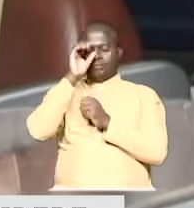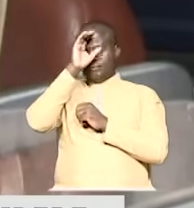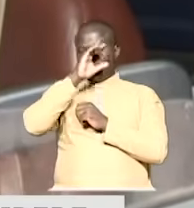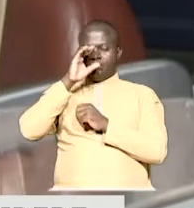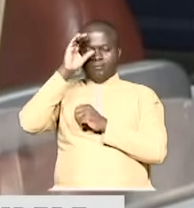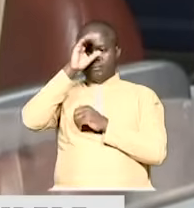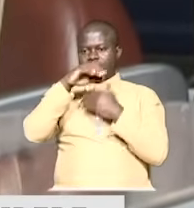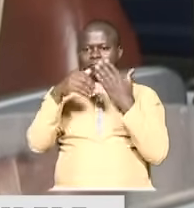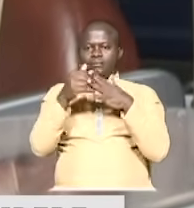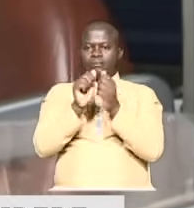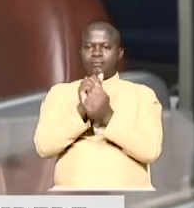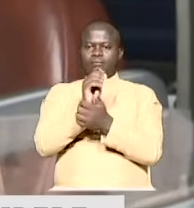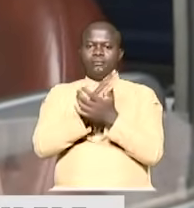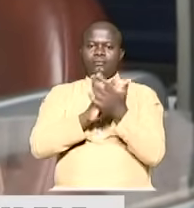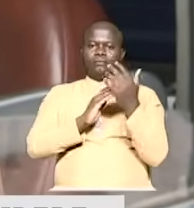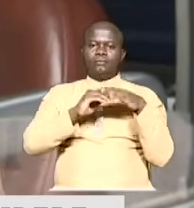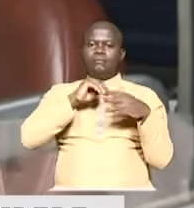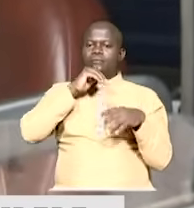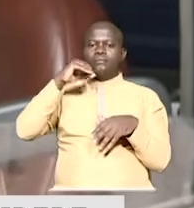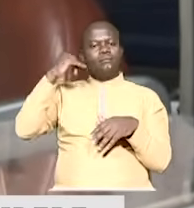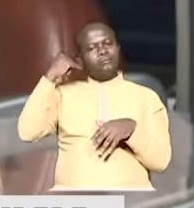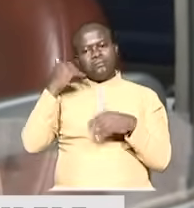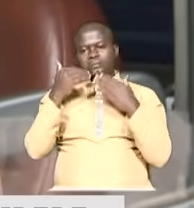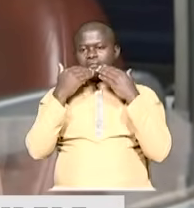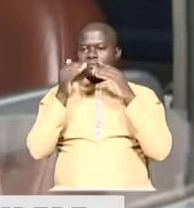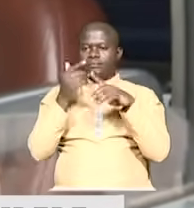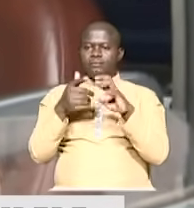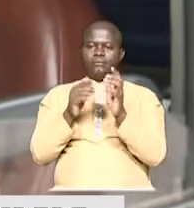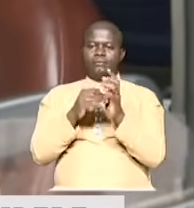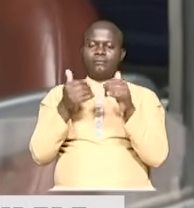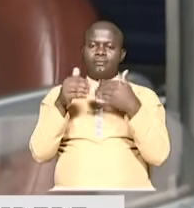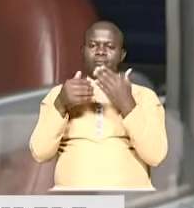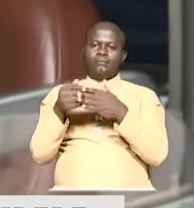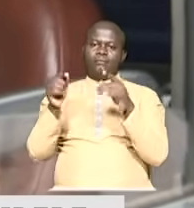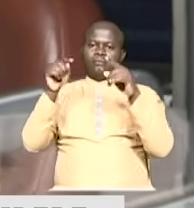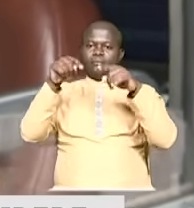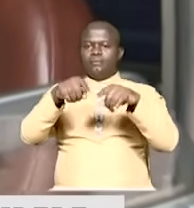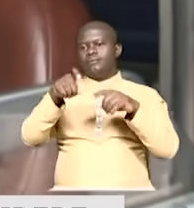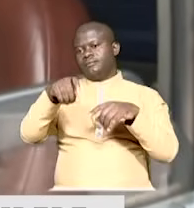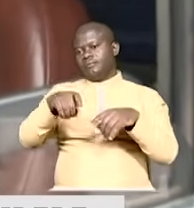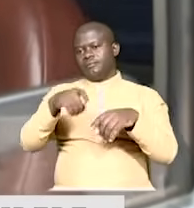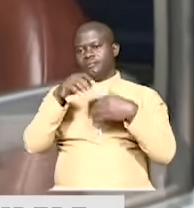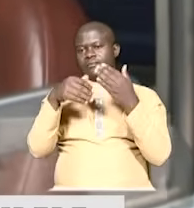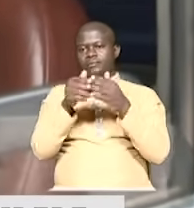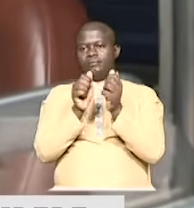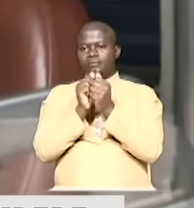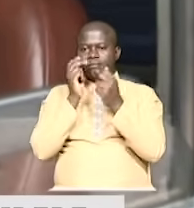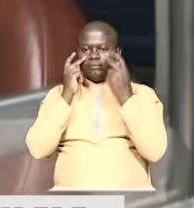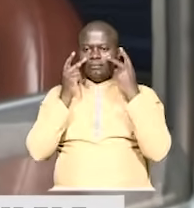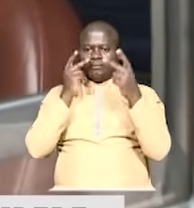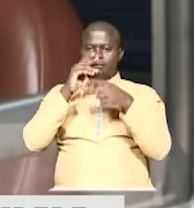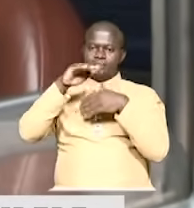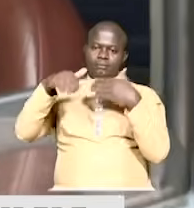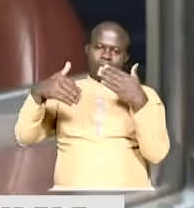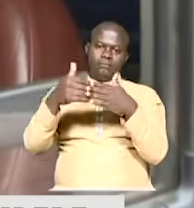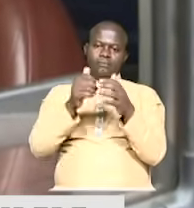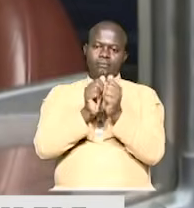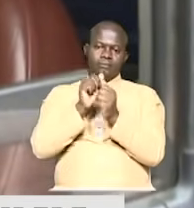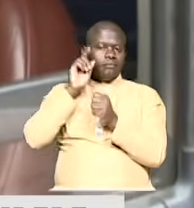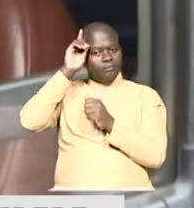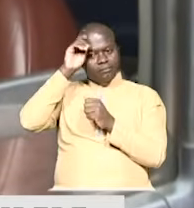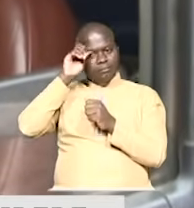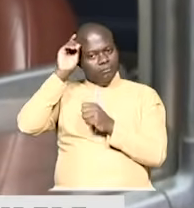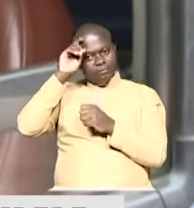twarashakishaga bamwe nta telefone ariko ubu ngubu uraza ugakenera ubonye wese wumva